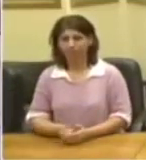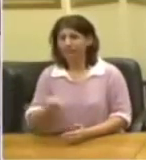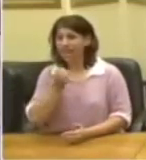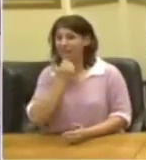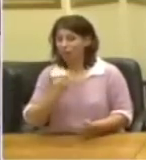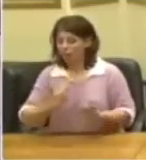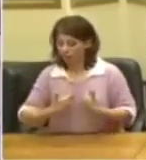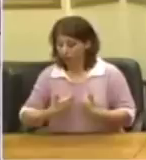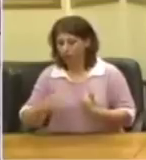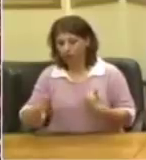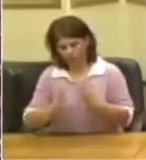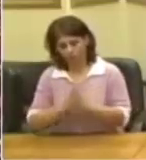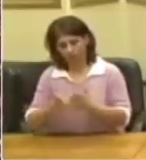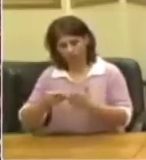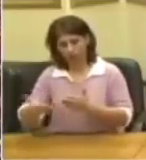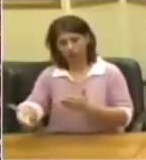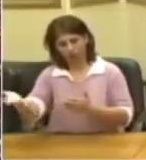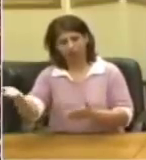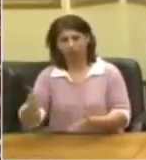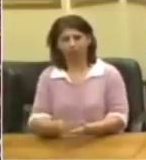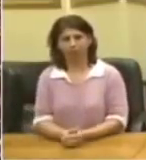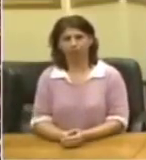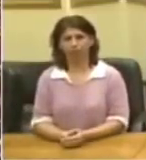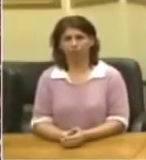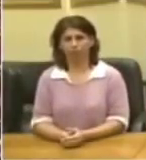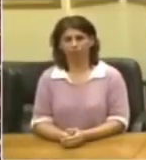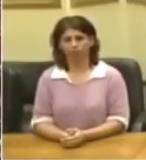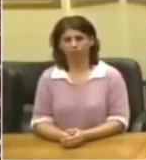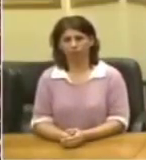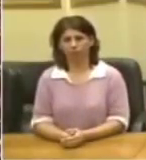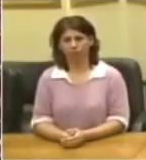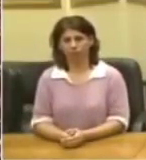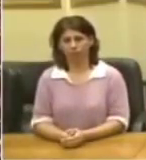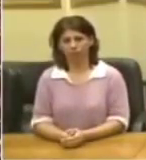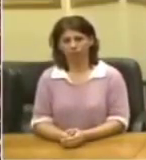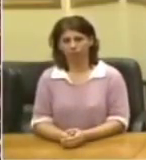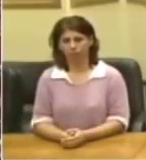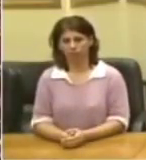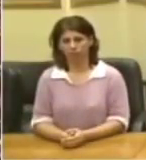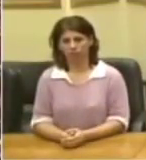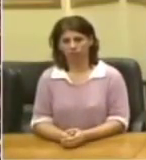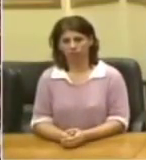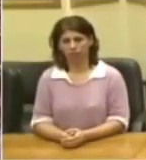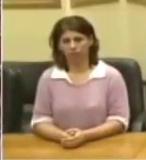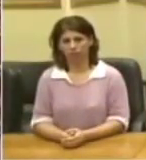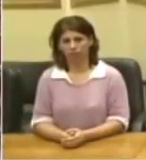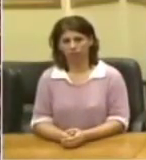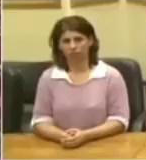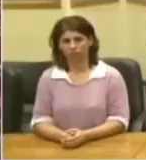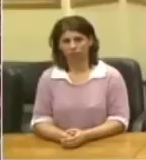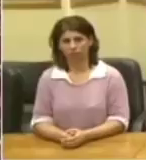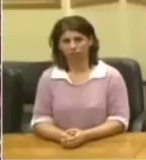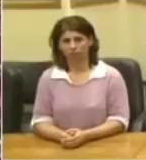μου. Παρακαλώ, στην κυρία Ράπτη μιλάω. Παρακαλώ, όχι. Πιο ύστερα θα σας δοθεί ευκαιρία.